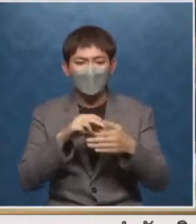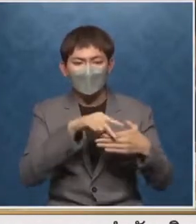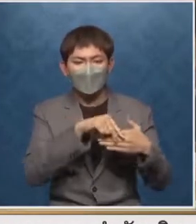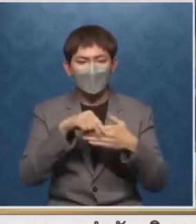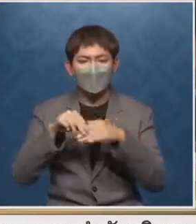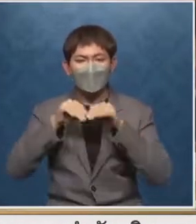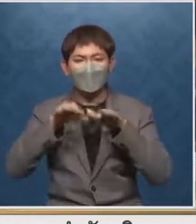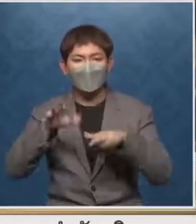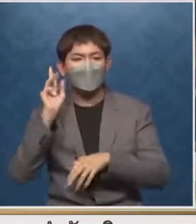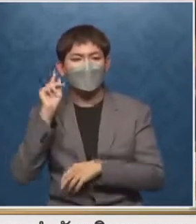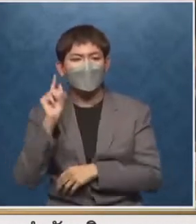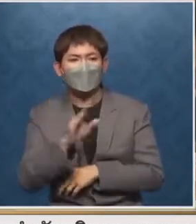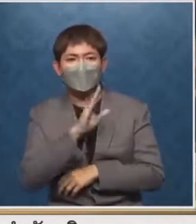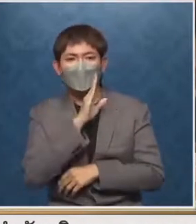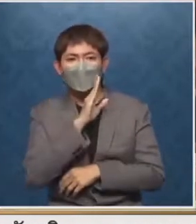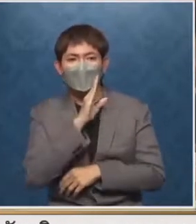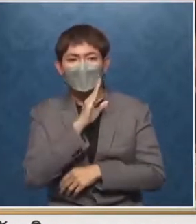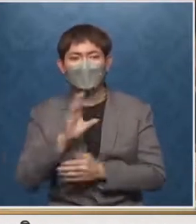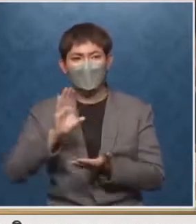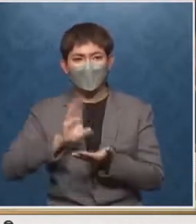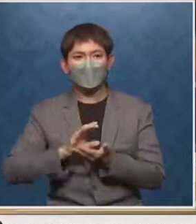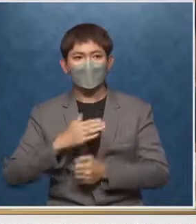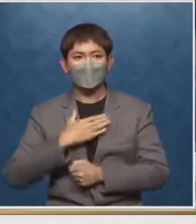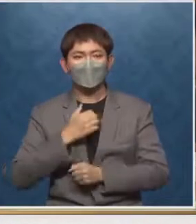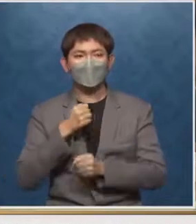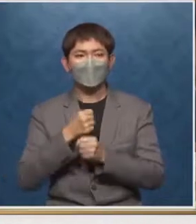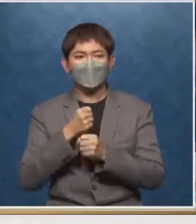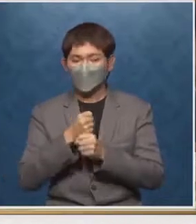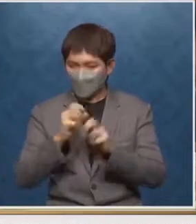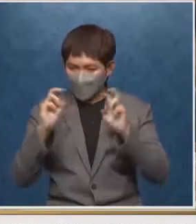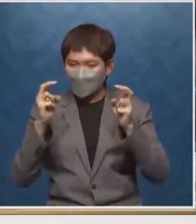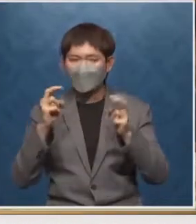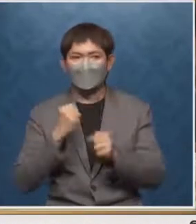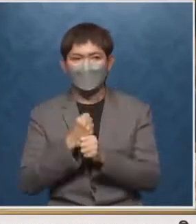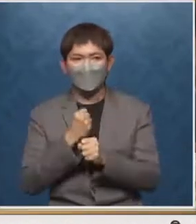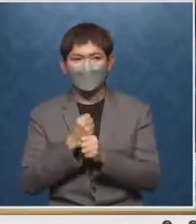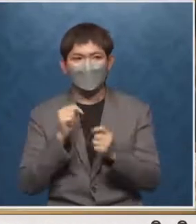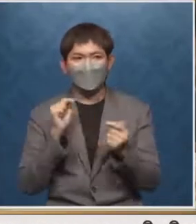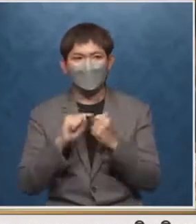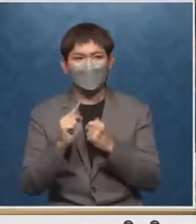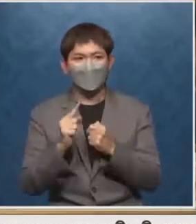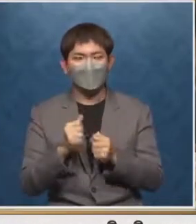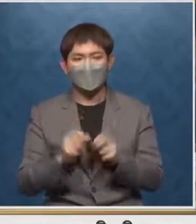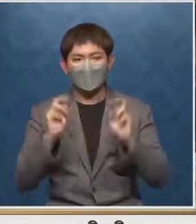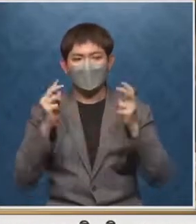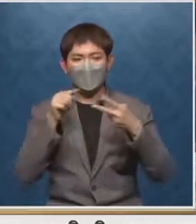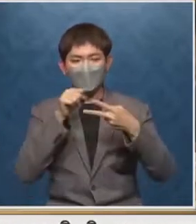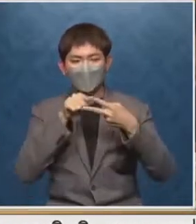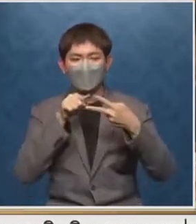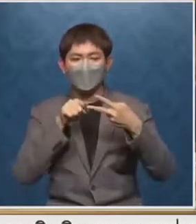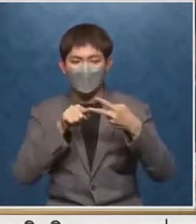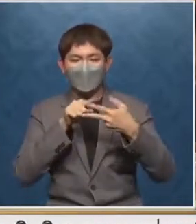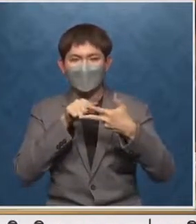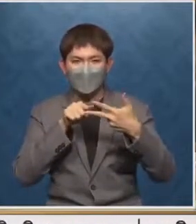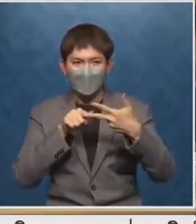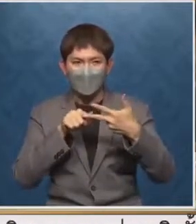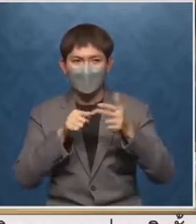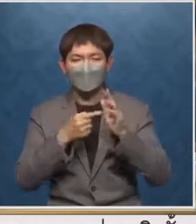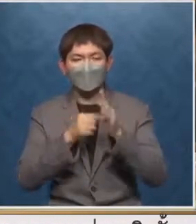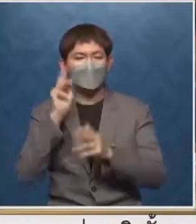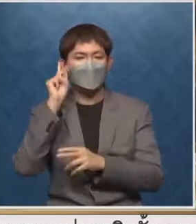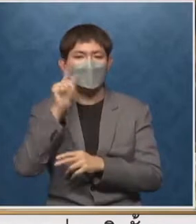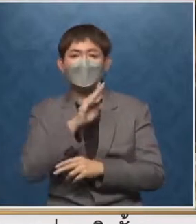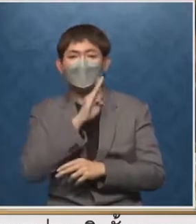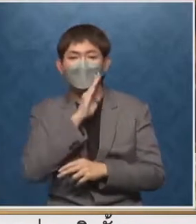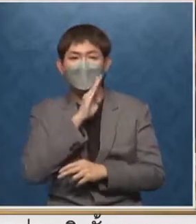งข่าวปลอมนะครับกองทุนเองวันนี้ทำเรื่องนี้อยู่ใน2-3ประเด็นร่วมกันนะครับเรื่องเฟกนิวเนี่ยมันม